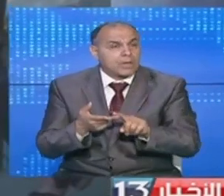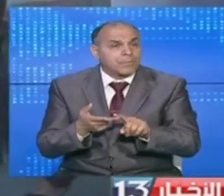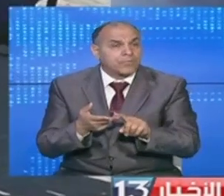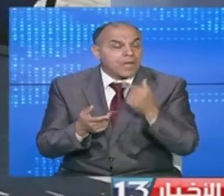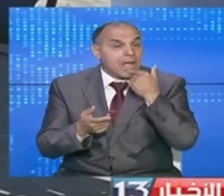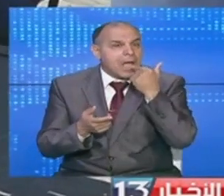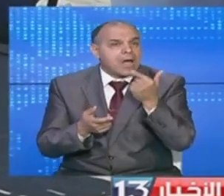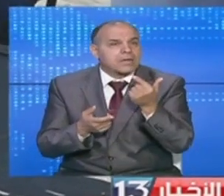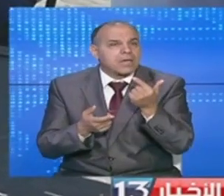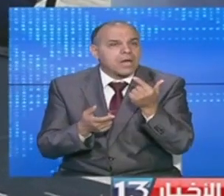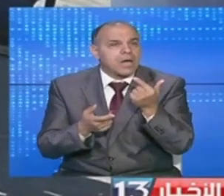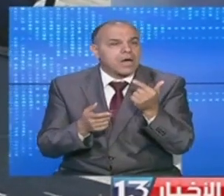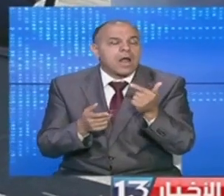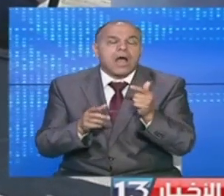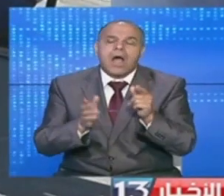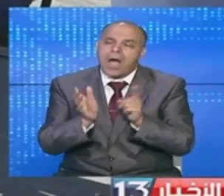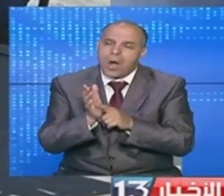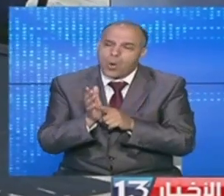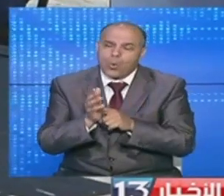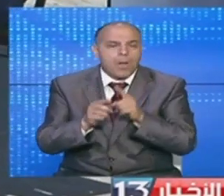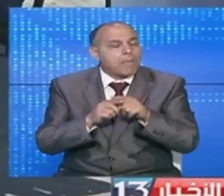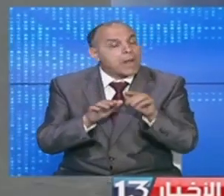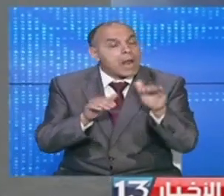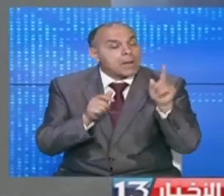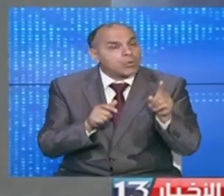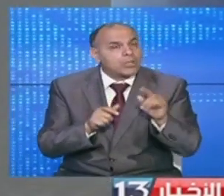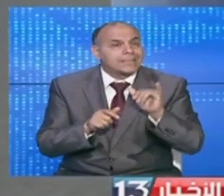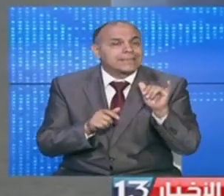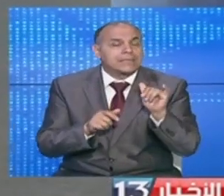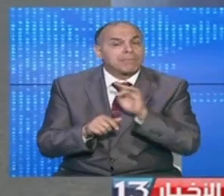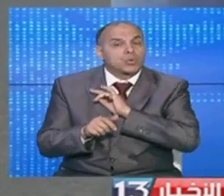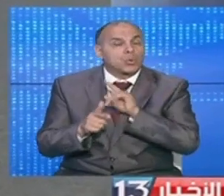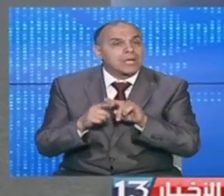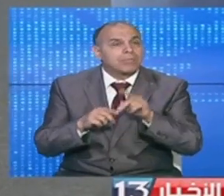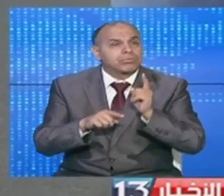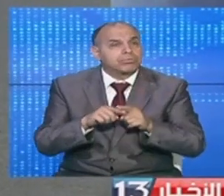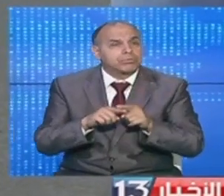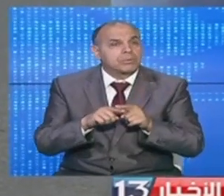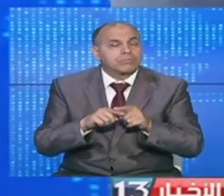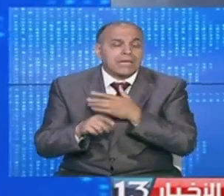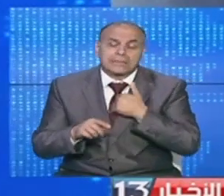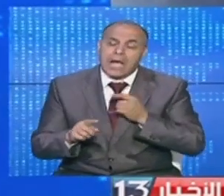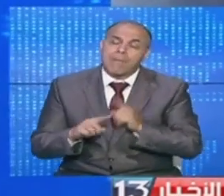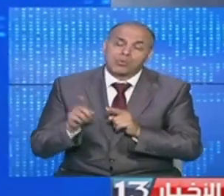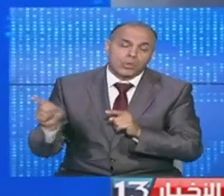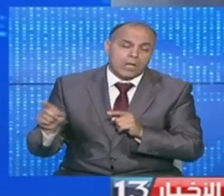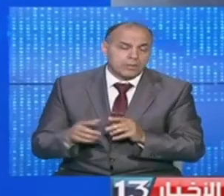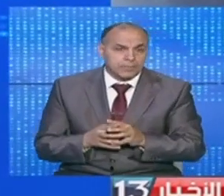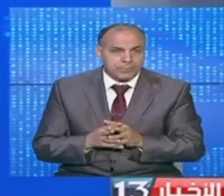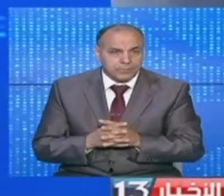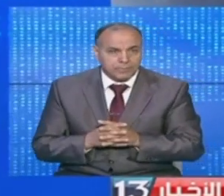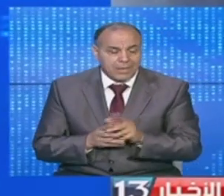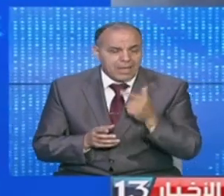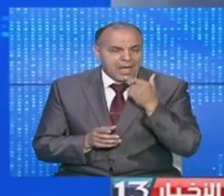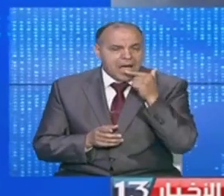المختصه ان رفع اجراءات هذا المنع يعود بالاساس الى المصالح الصحيه.